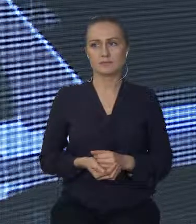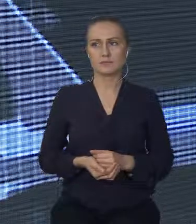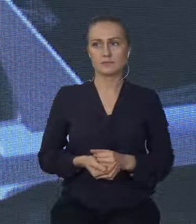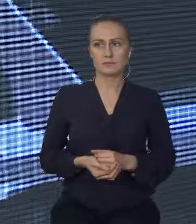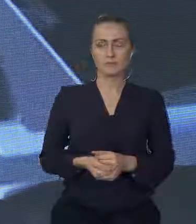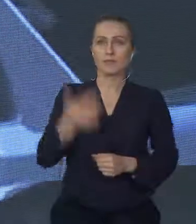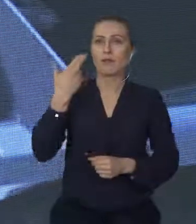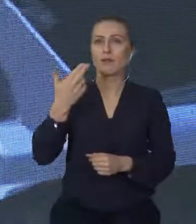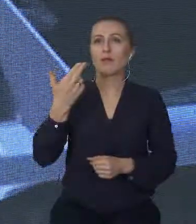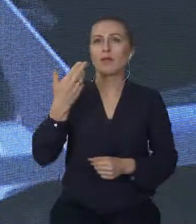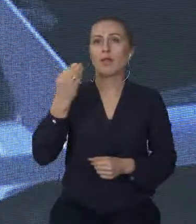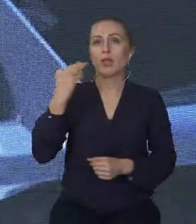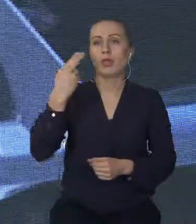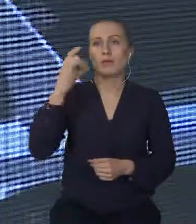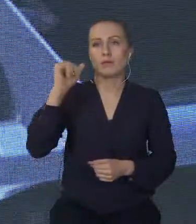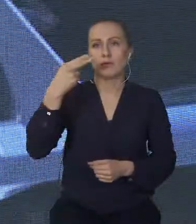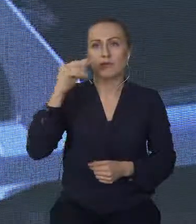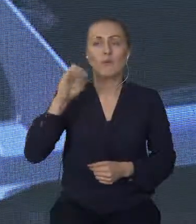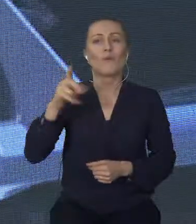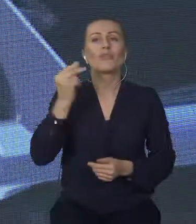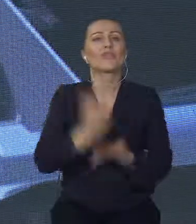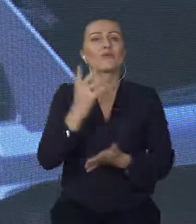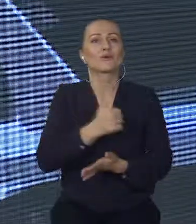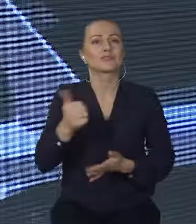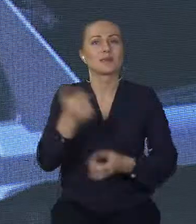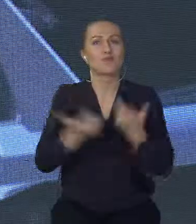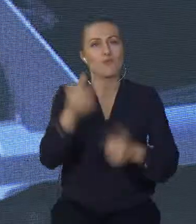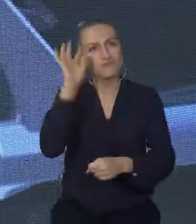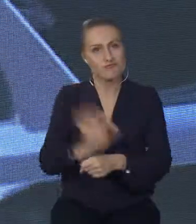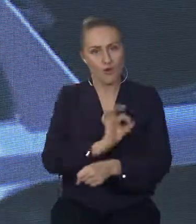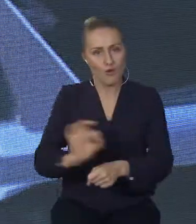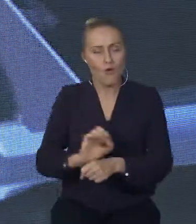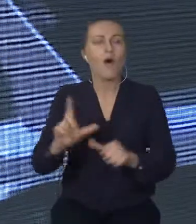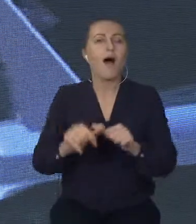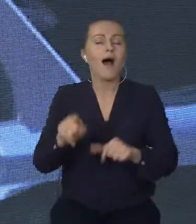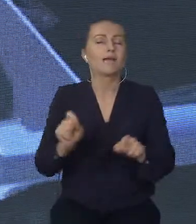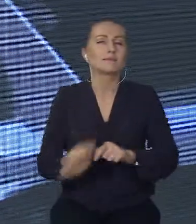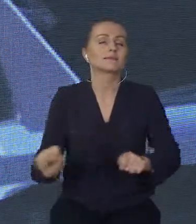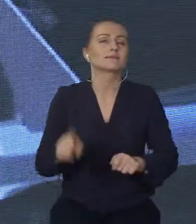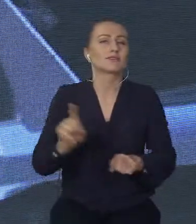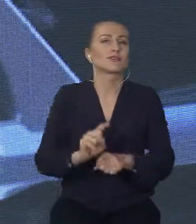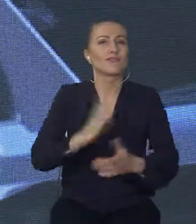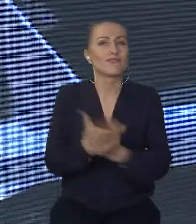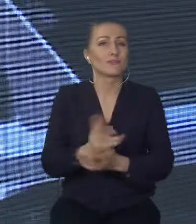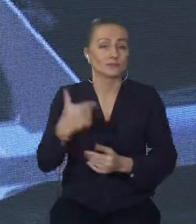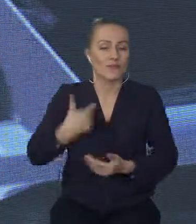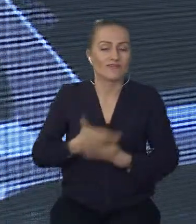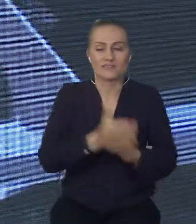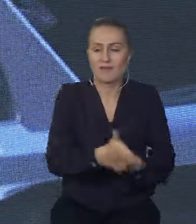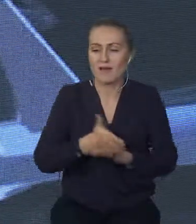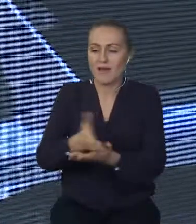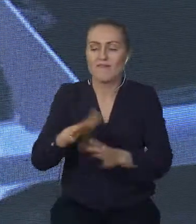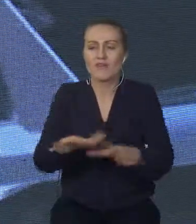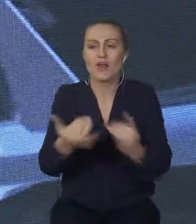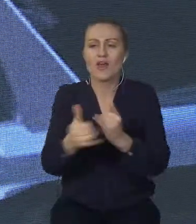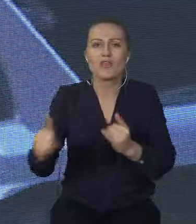Jako NGO to nie jest tylko samo projektowanie, my też stanowimy firmę, która wspiera wiele, wiele firm w branży